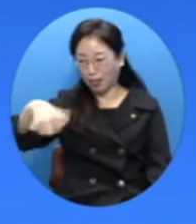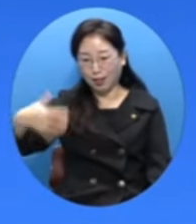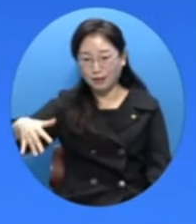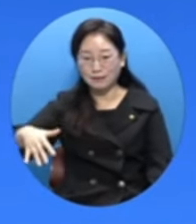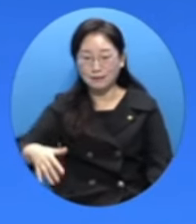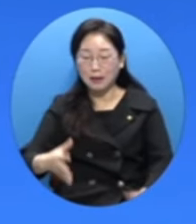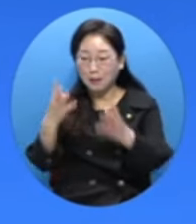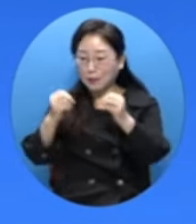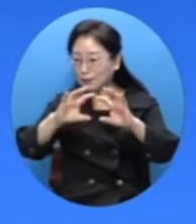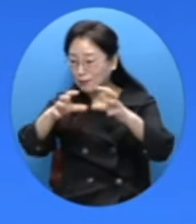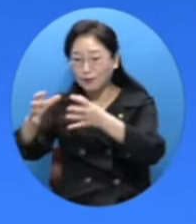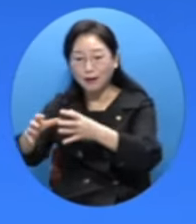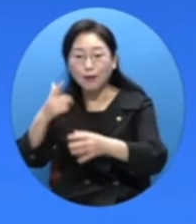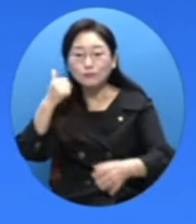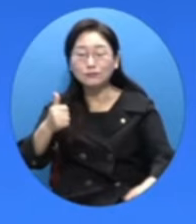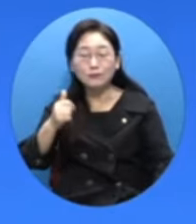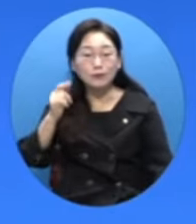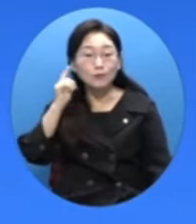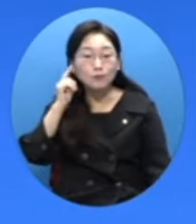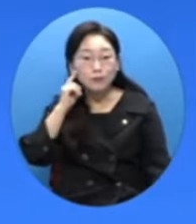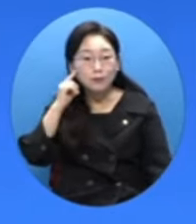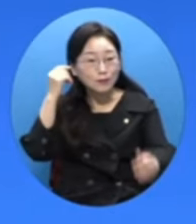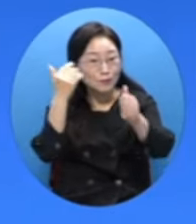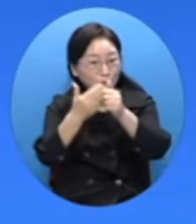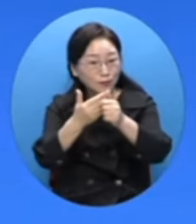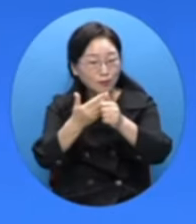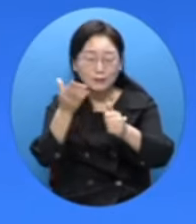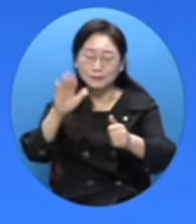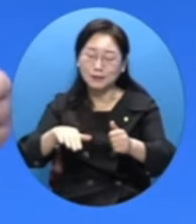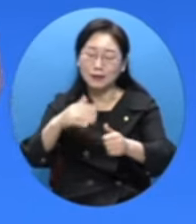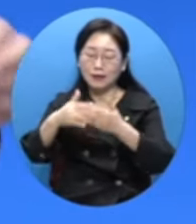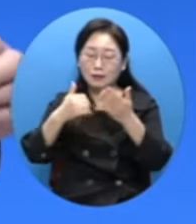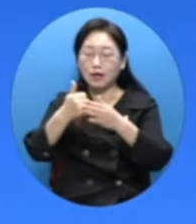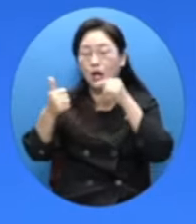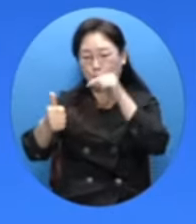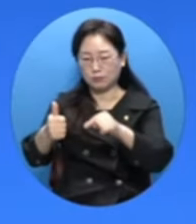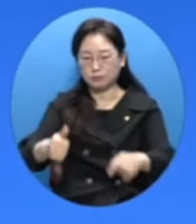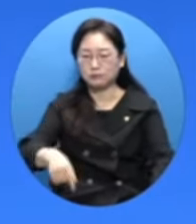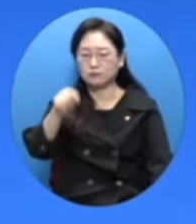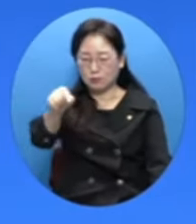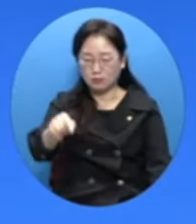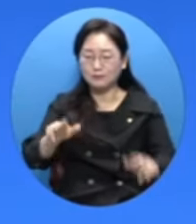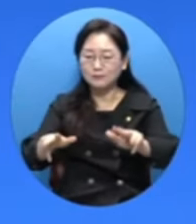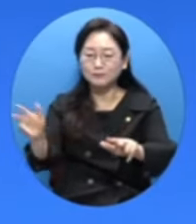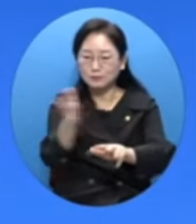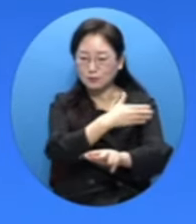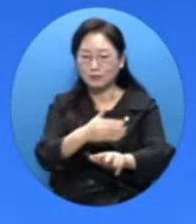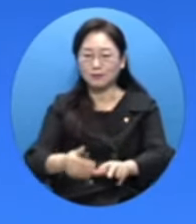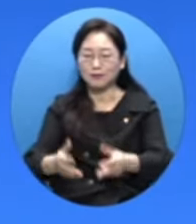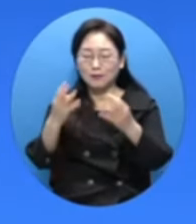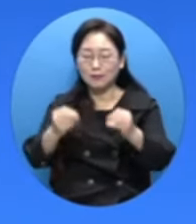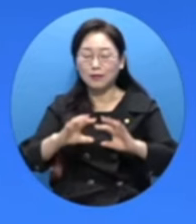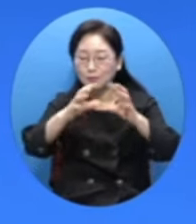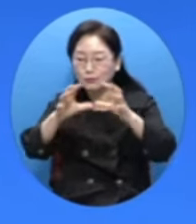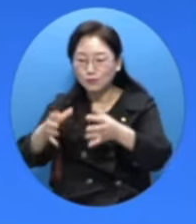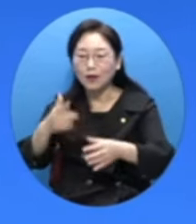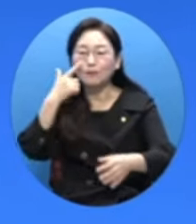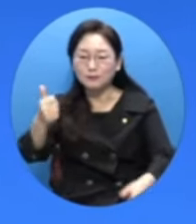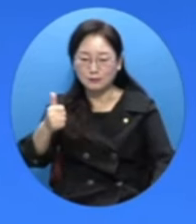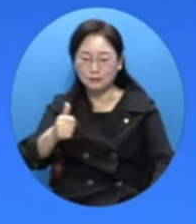무리 아버지입니까? 라고 반문할 수 있는데 하나님이 명령하신 것입니다. 너 이름 오늘부터 많은 민족의 아버지를 바꿔라.